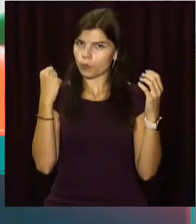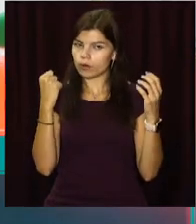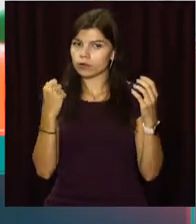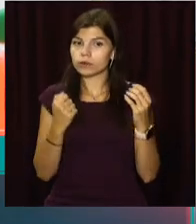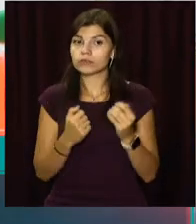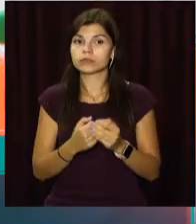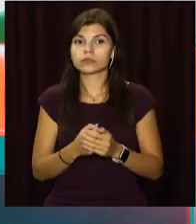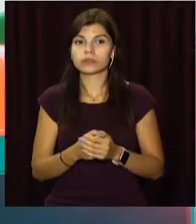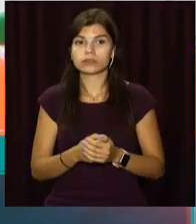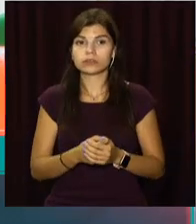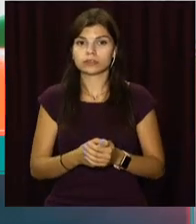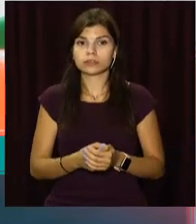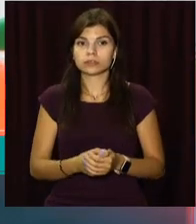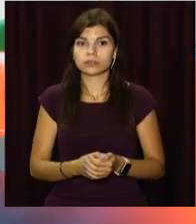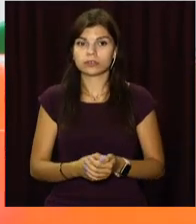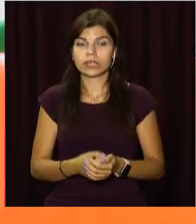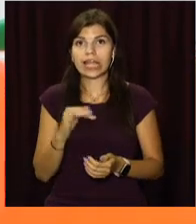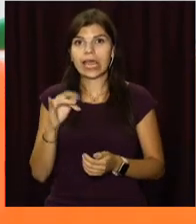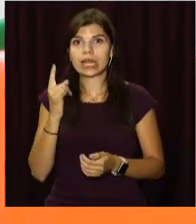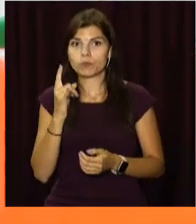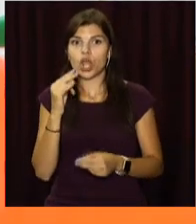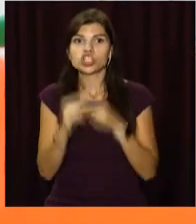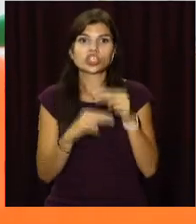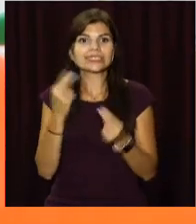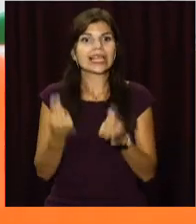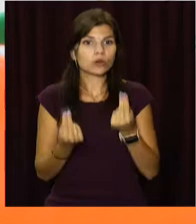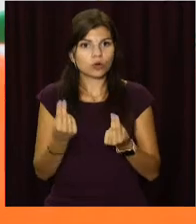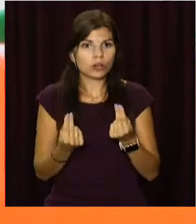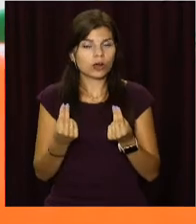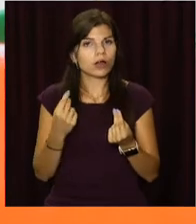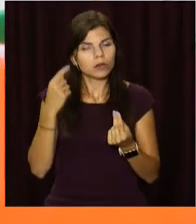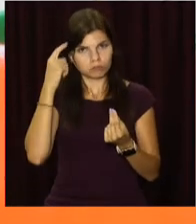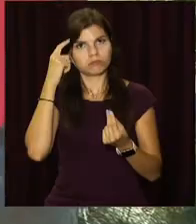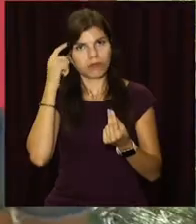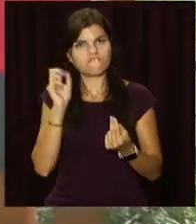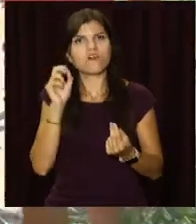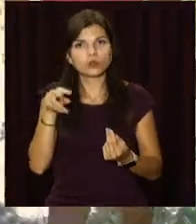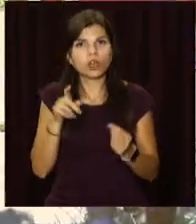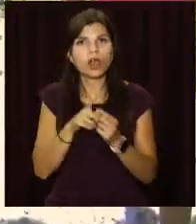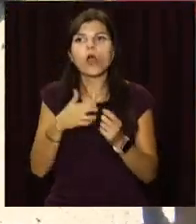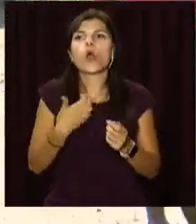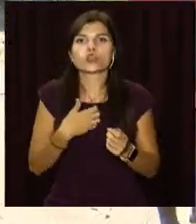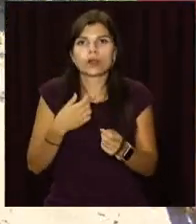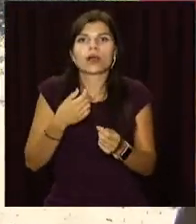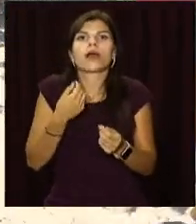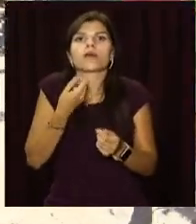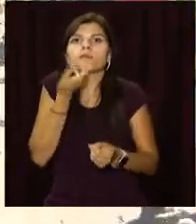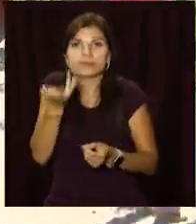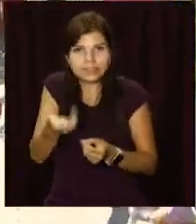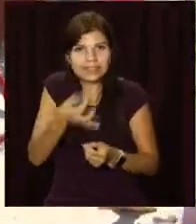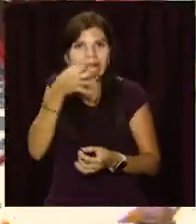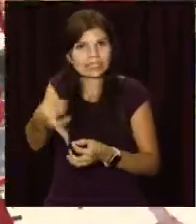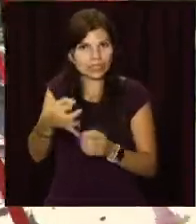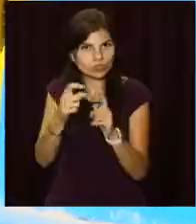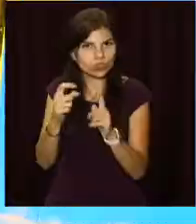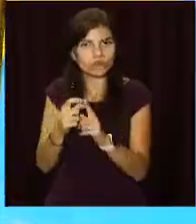І дитина через гру включається в контакт, і так ми проводимо заняття. 10-річна Вікторія живе у центрі